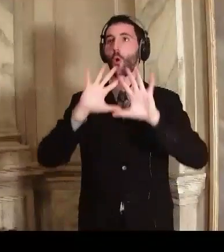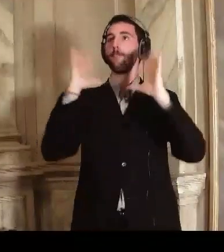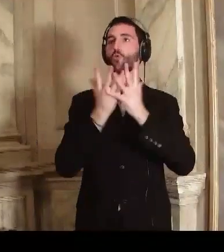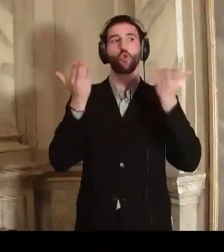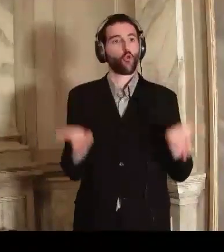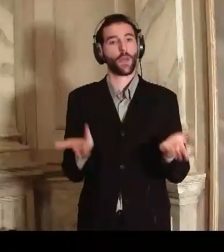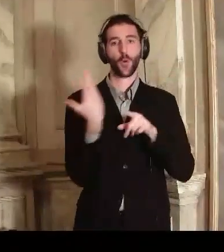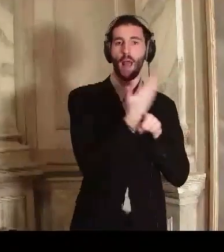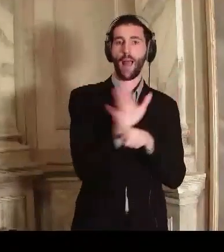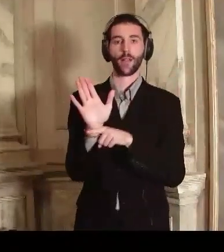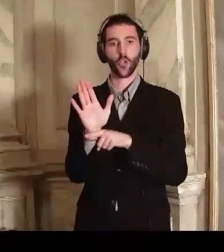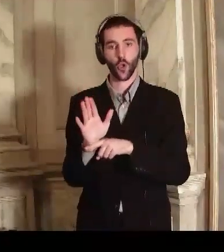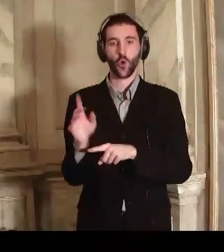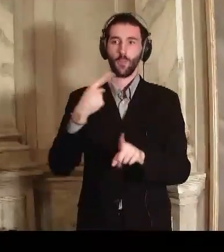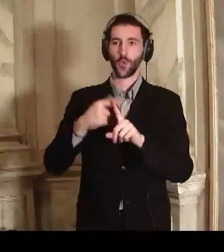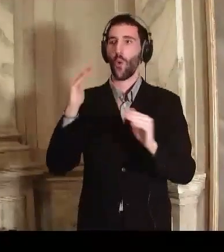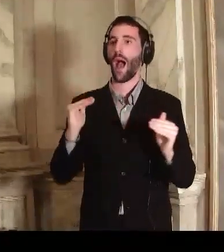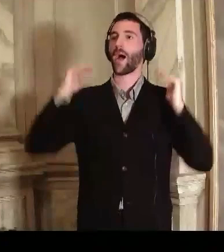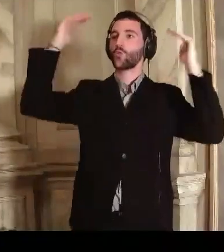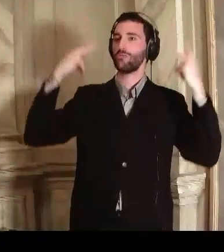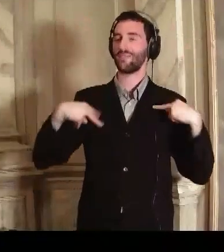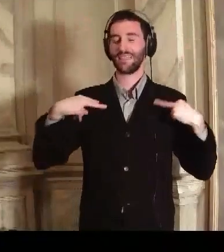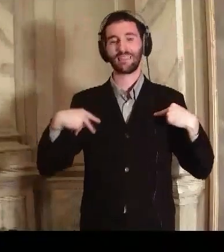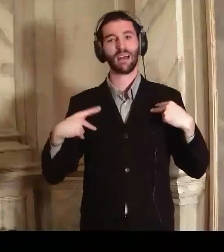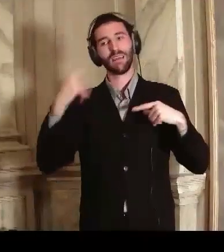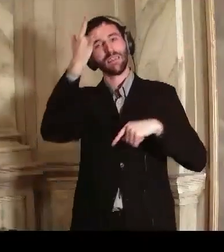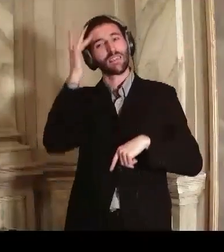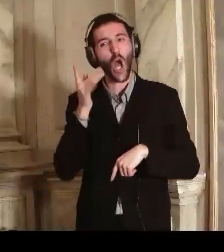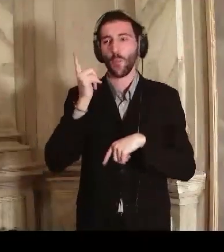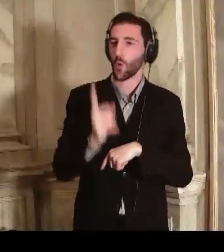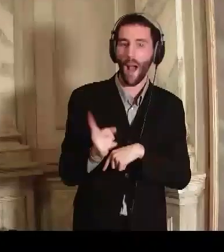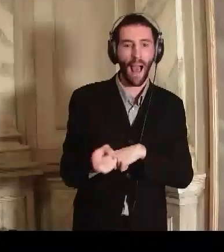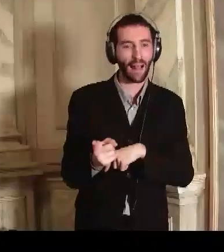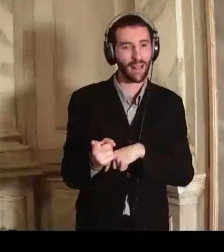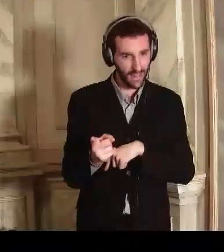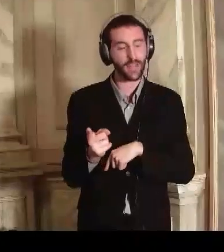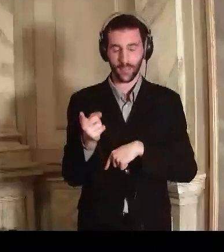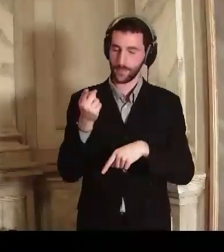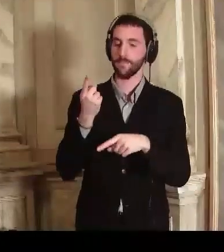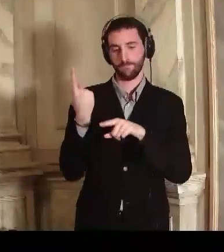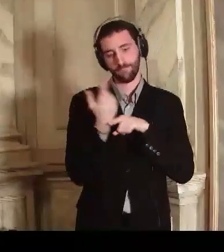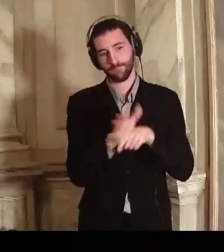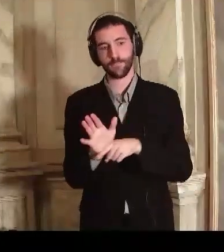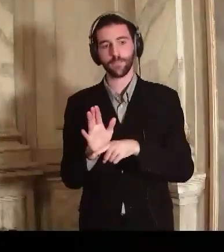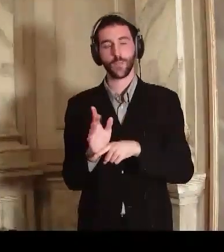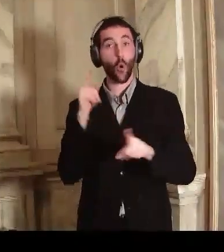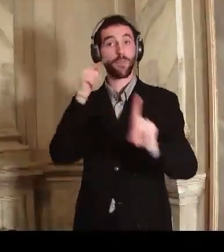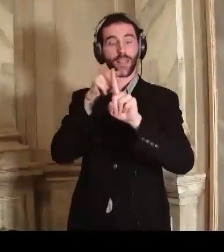ricordi di infanzia e traumi della vita adulta, Black Dog si interroga su come combattere i vizi per trovare un senso di pace.